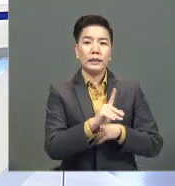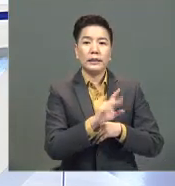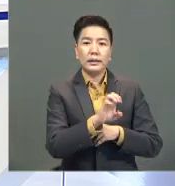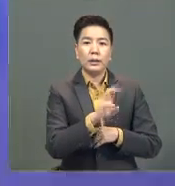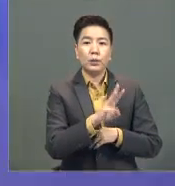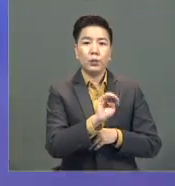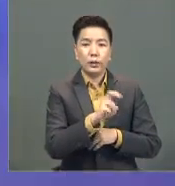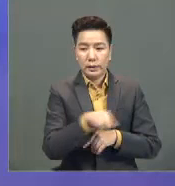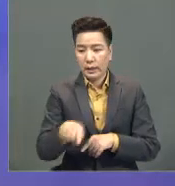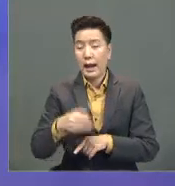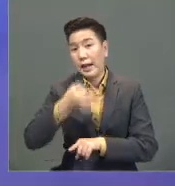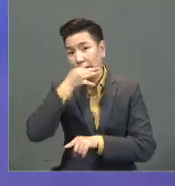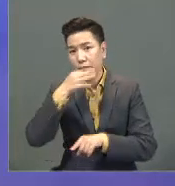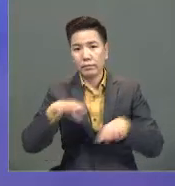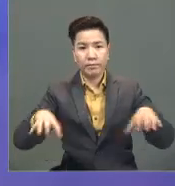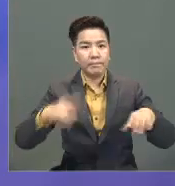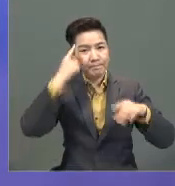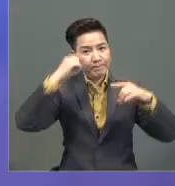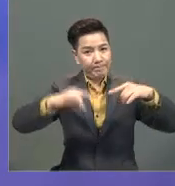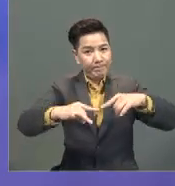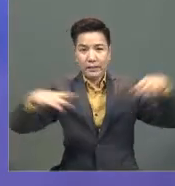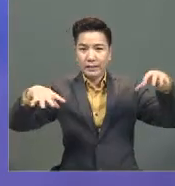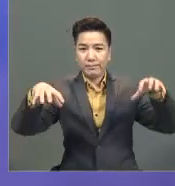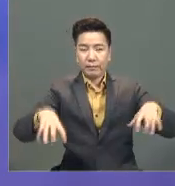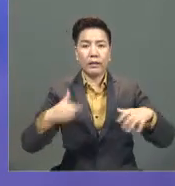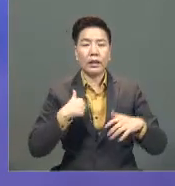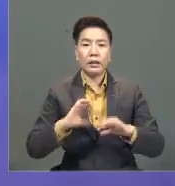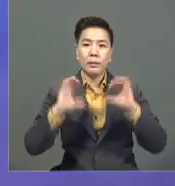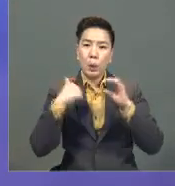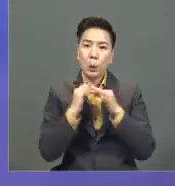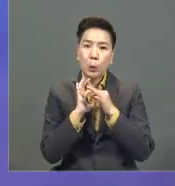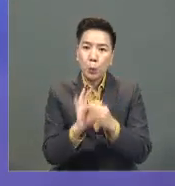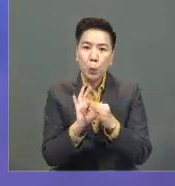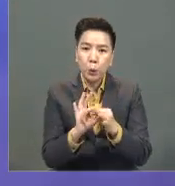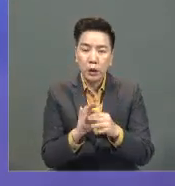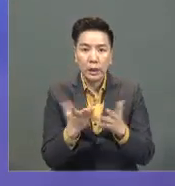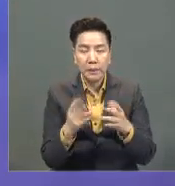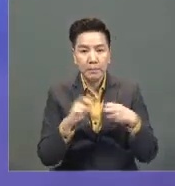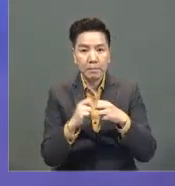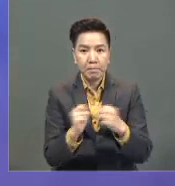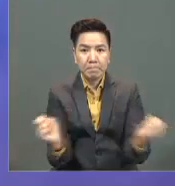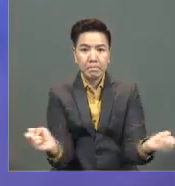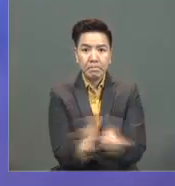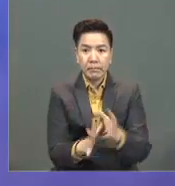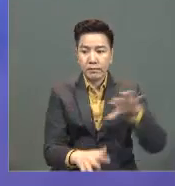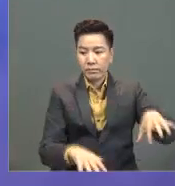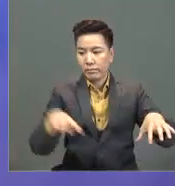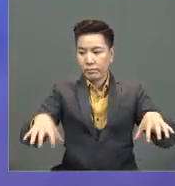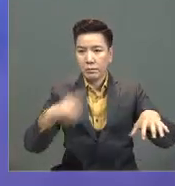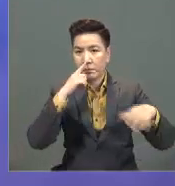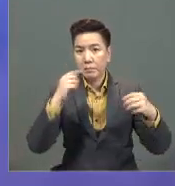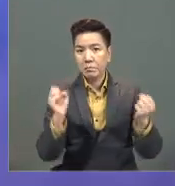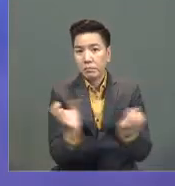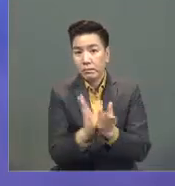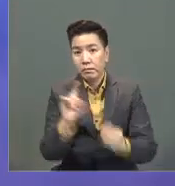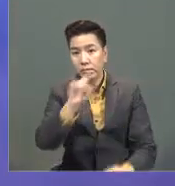ยชาติที่แน่นอนนะคะก็มีจุดยืนที่ต่างกันและรัฐบาลเองก็เป็นห่วงนะคะว่าจะมีเหตุการณ์ความรุนแรงหรือว่าจะบานปลายหรือเป